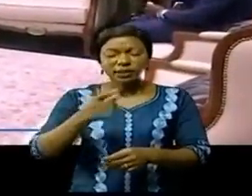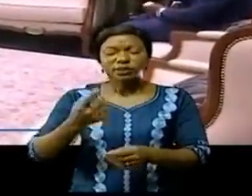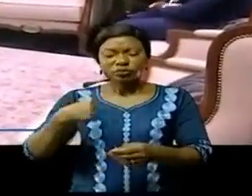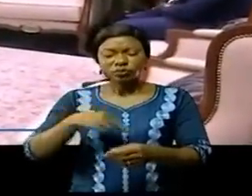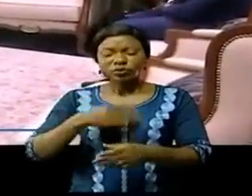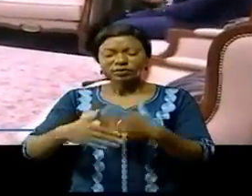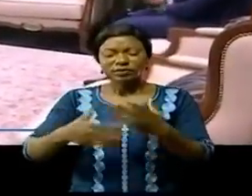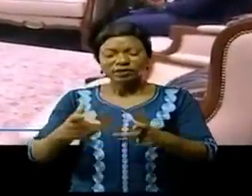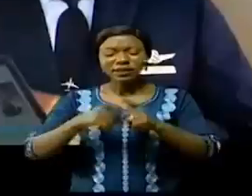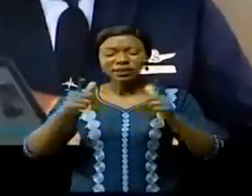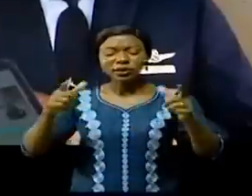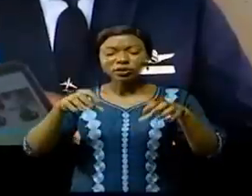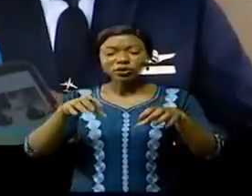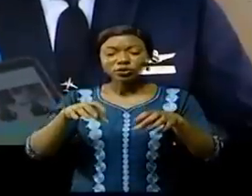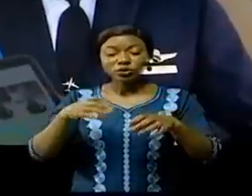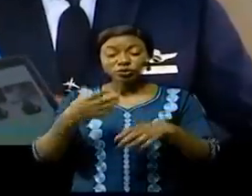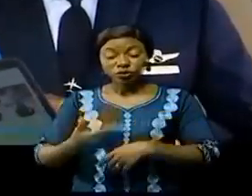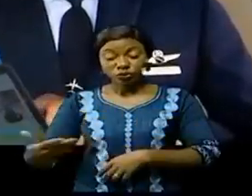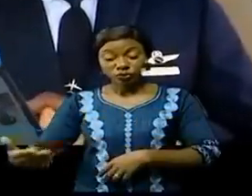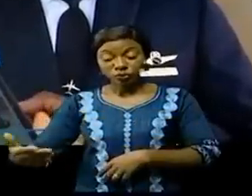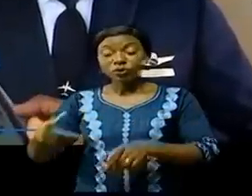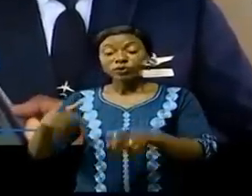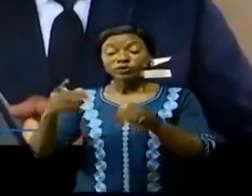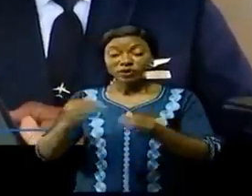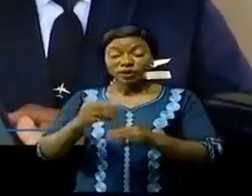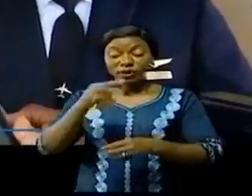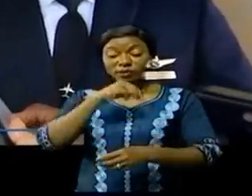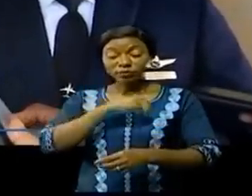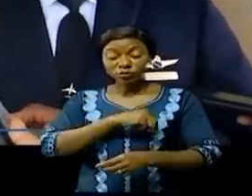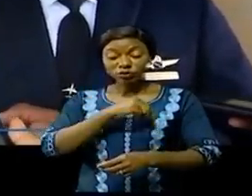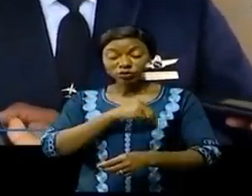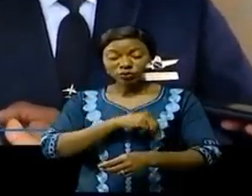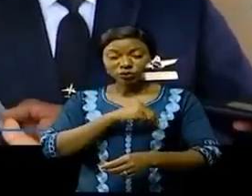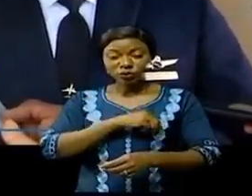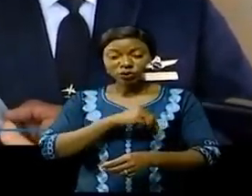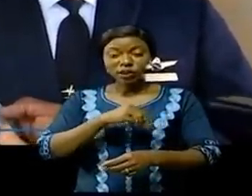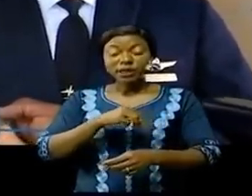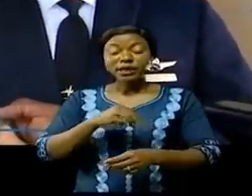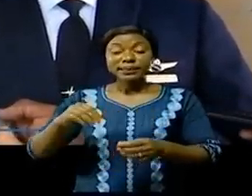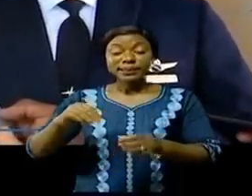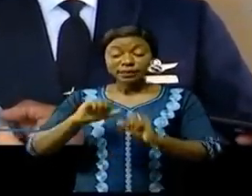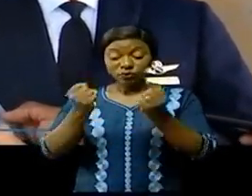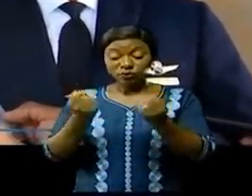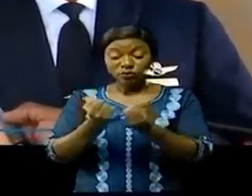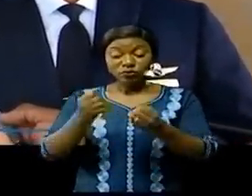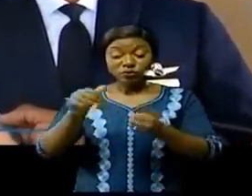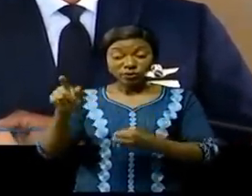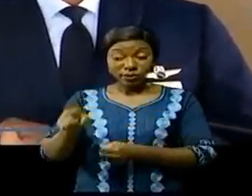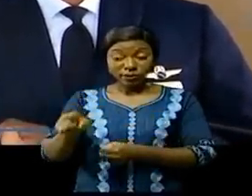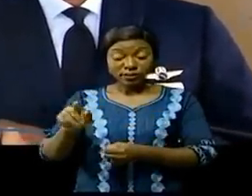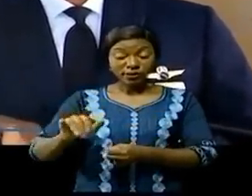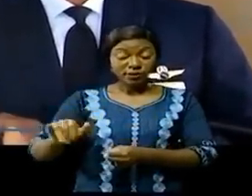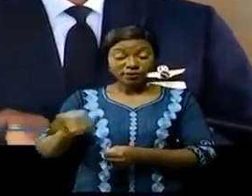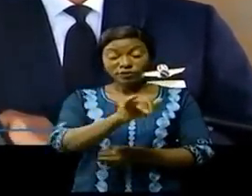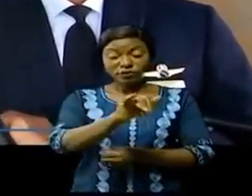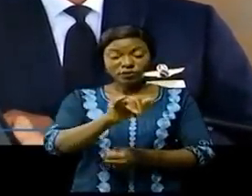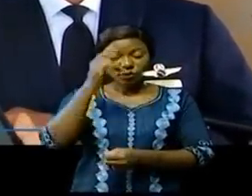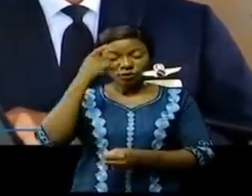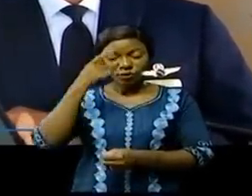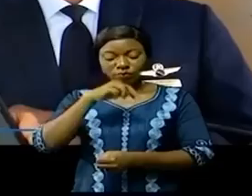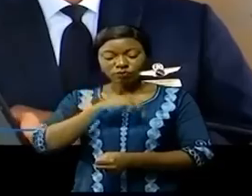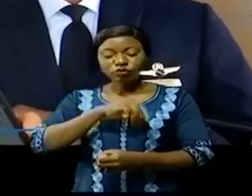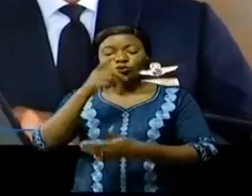La mission de Congo Airways est de désenclaver la République démocratique du Congo. Donc nous avons une